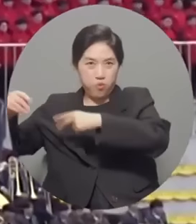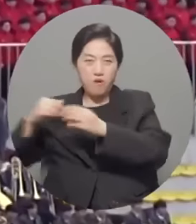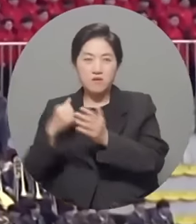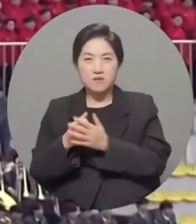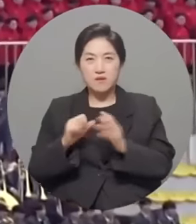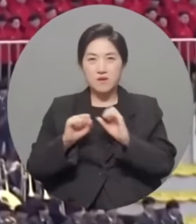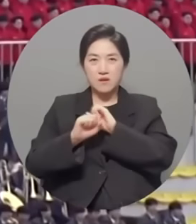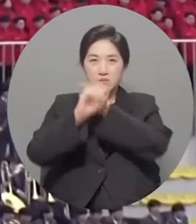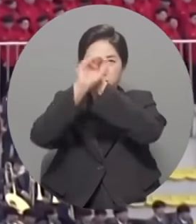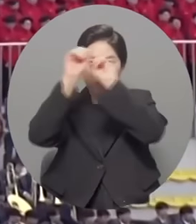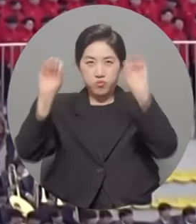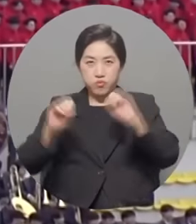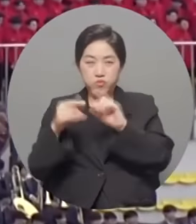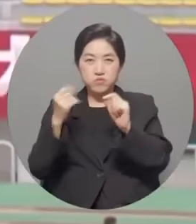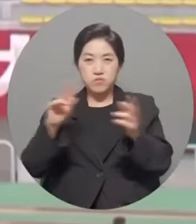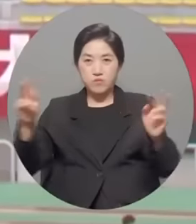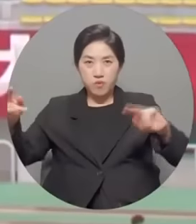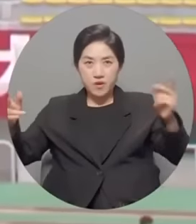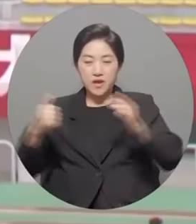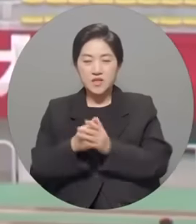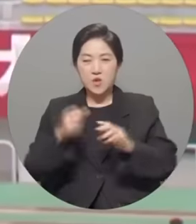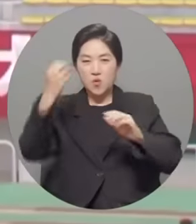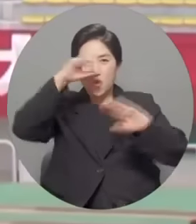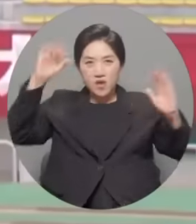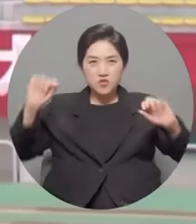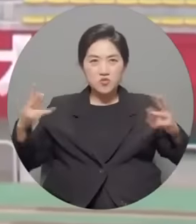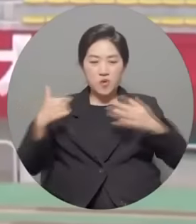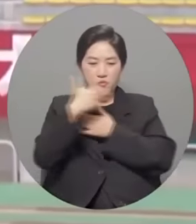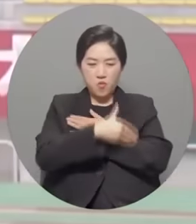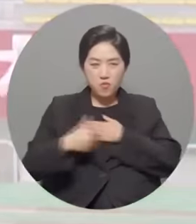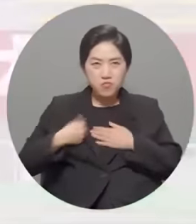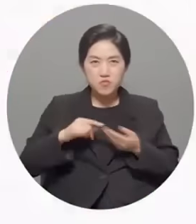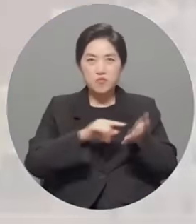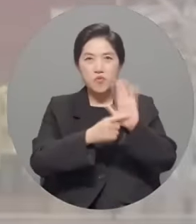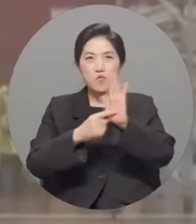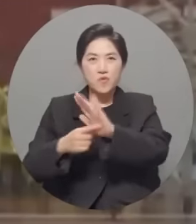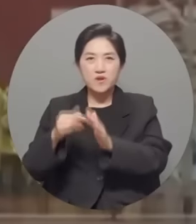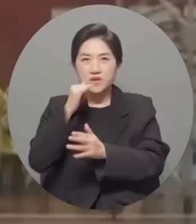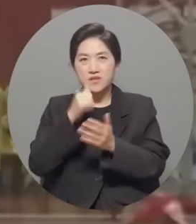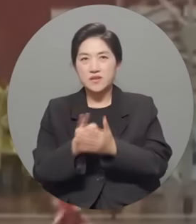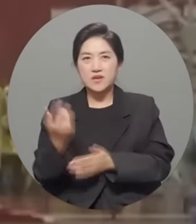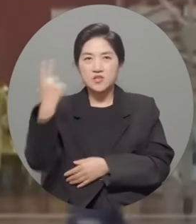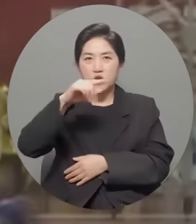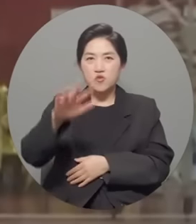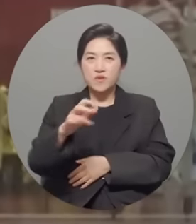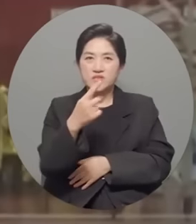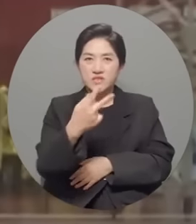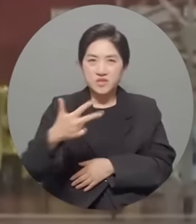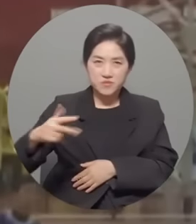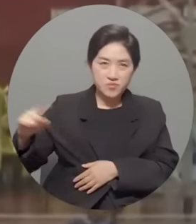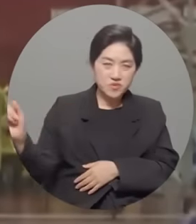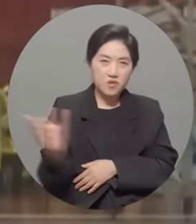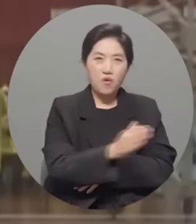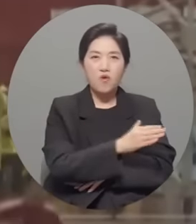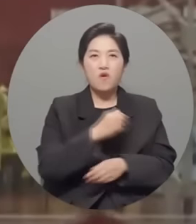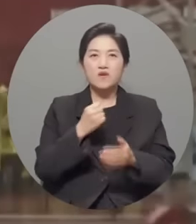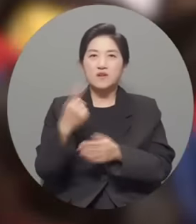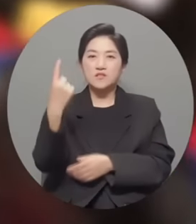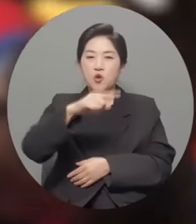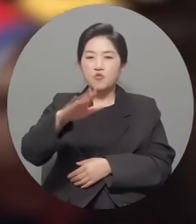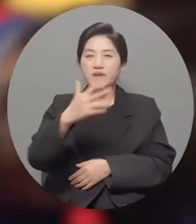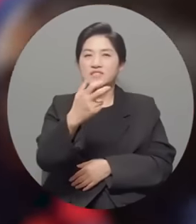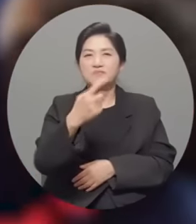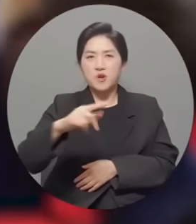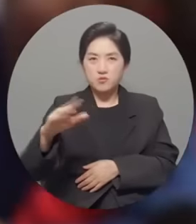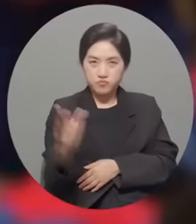전광판처럼 바뀌는 모양은 고등학생 수백 명이 몸으로 표현한 겁니다. 지난 1971년 시작된 백호기의 대규모